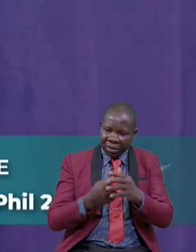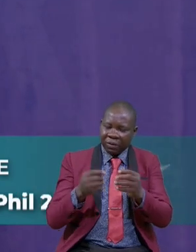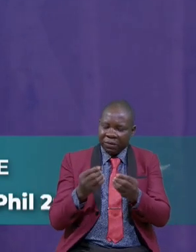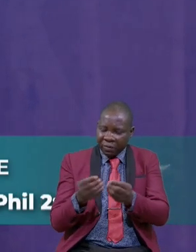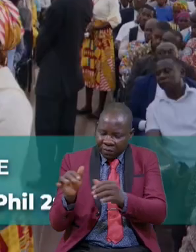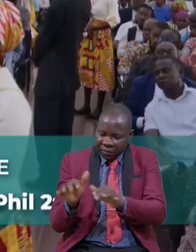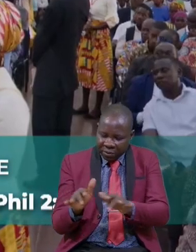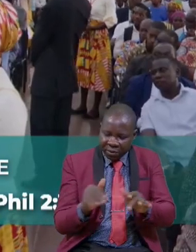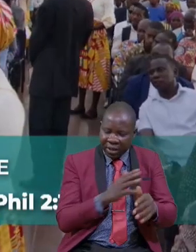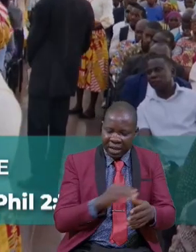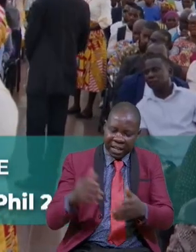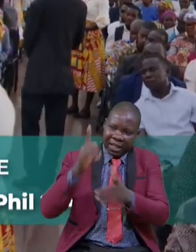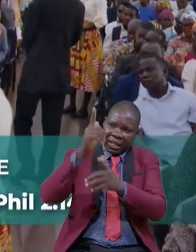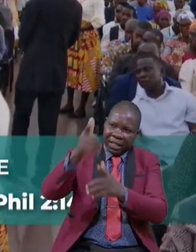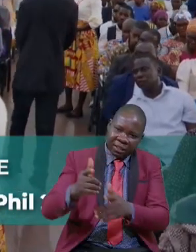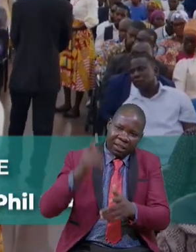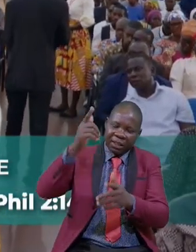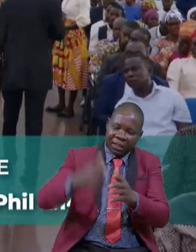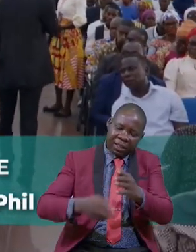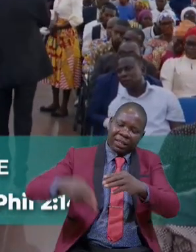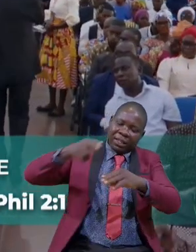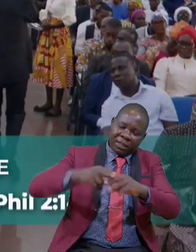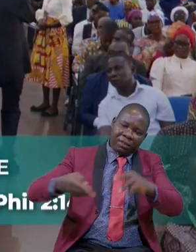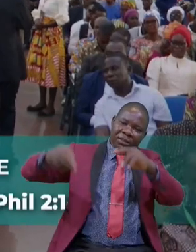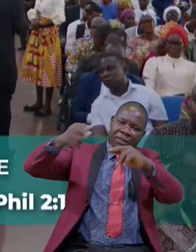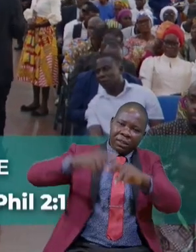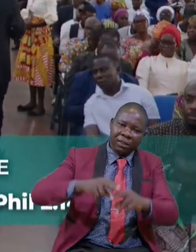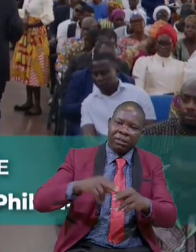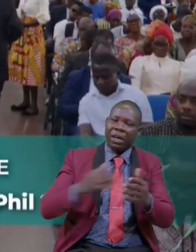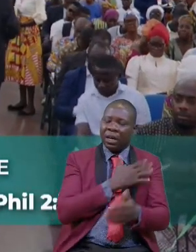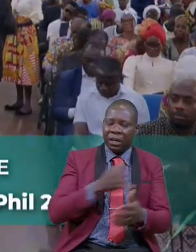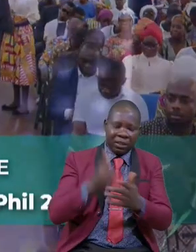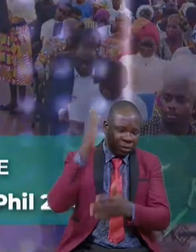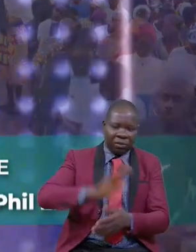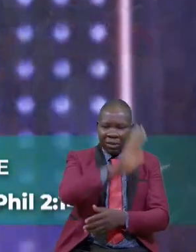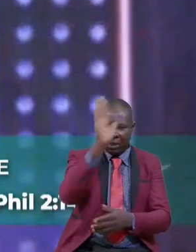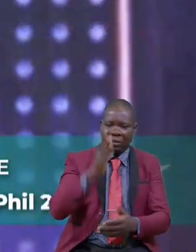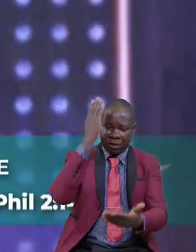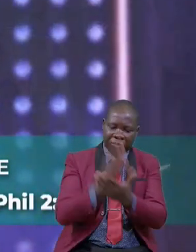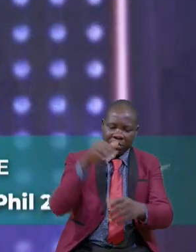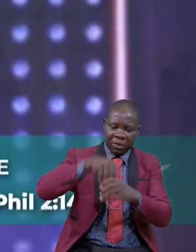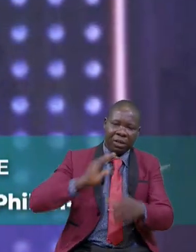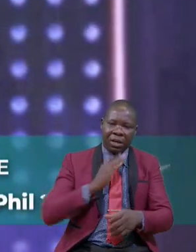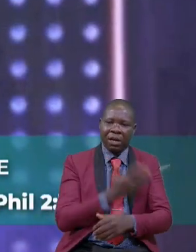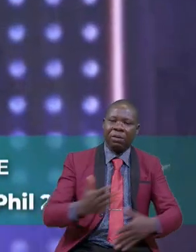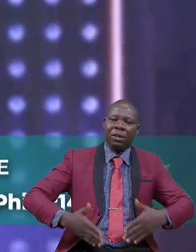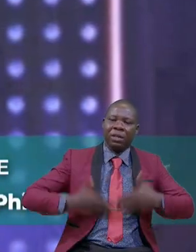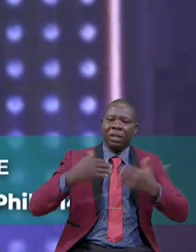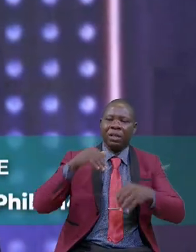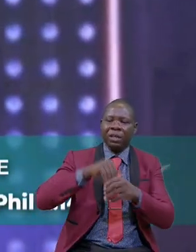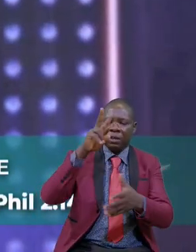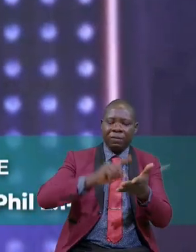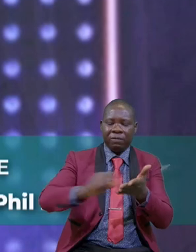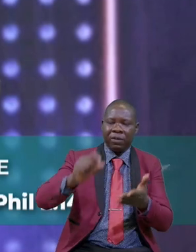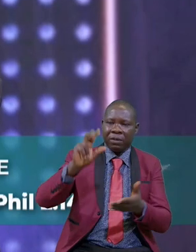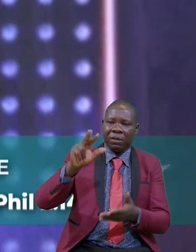ne va jamais cesser dans ta vie. Il nous dit dans le verset 13, ceux-là qui sont nés,